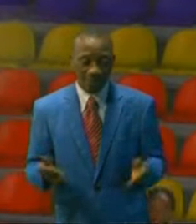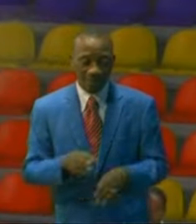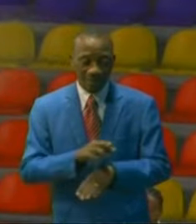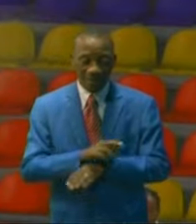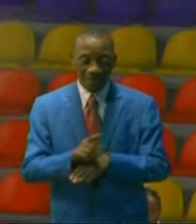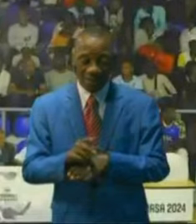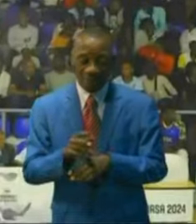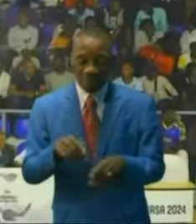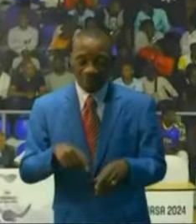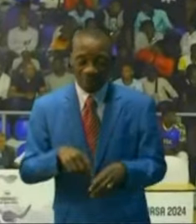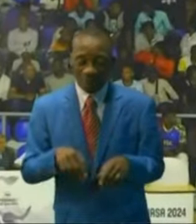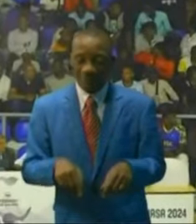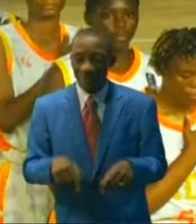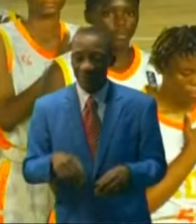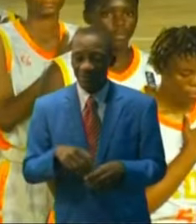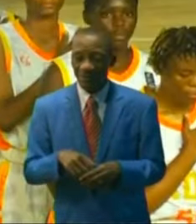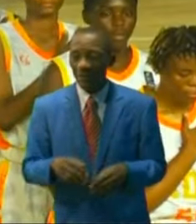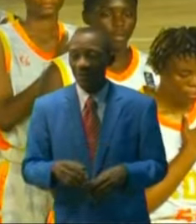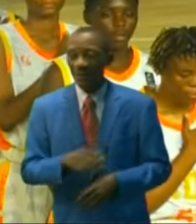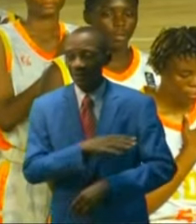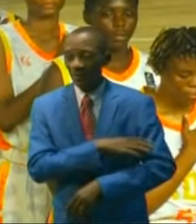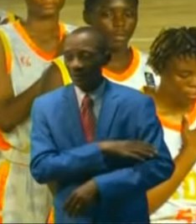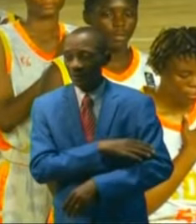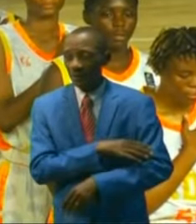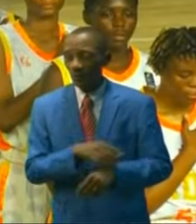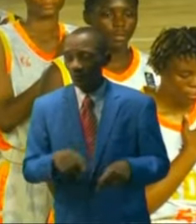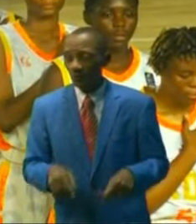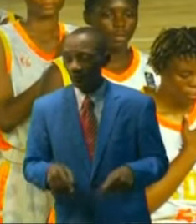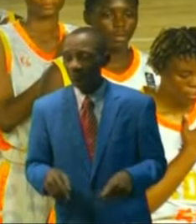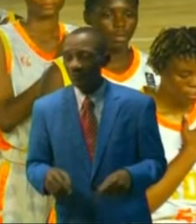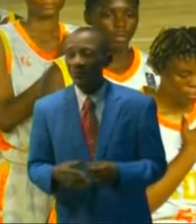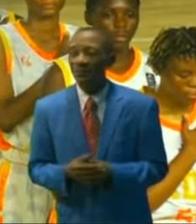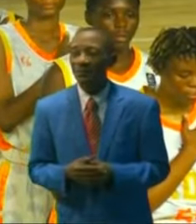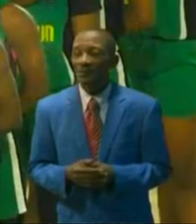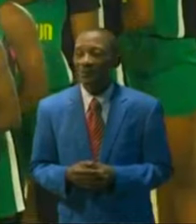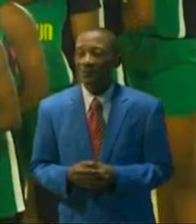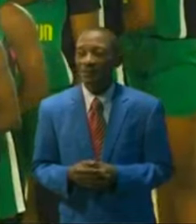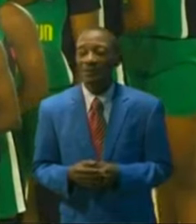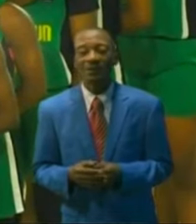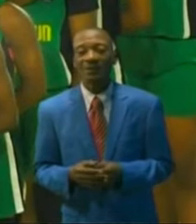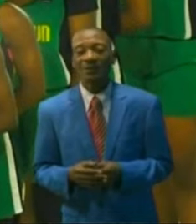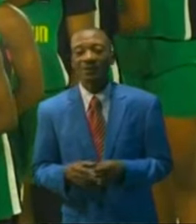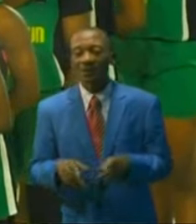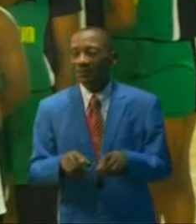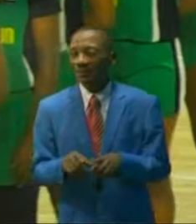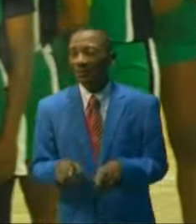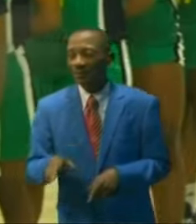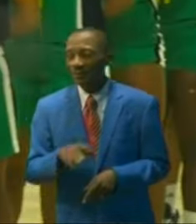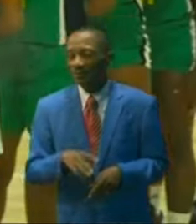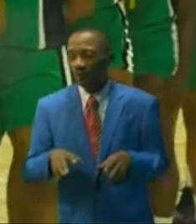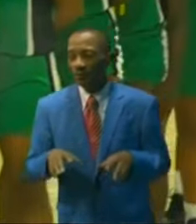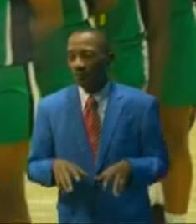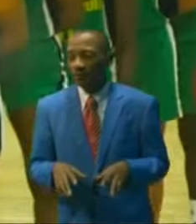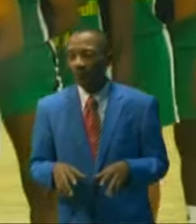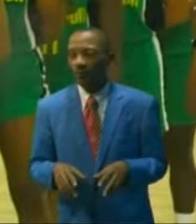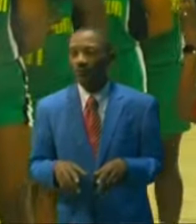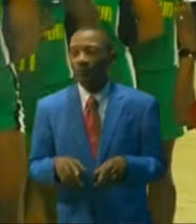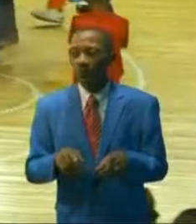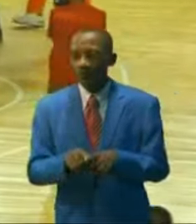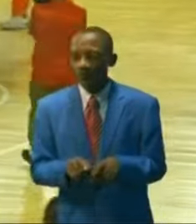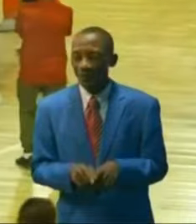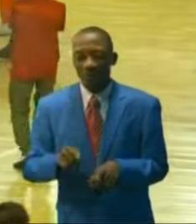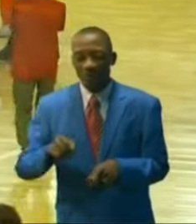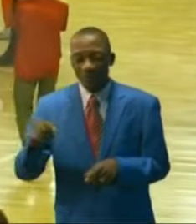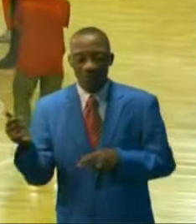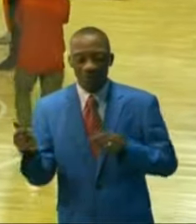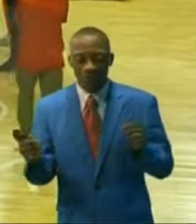d'Ivoire 2025 zone 4 entre les Léopards seniors de la République démocratique du Congo et les Lions Indomptables du Cameroun. Bien avant cette rencontre, le ministre